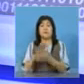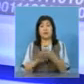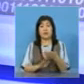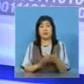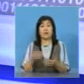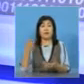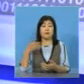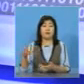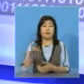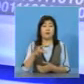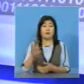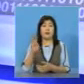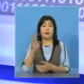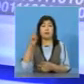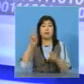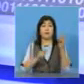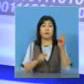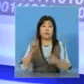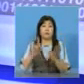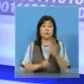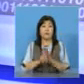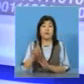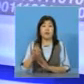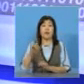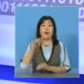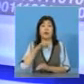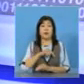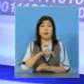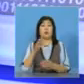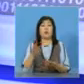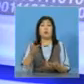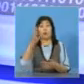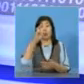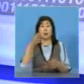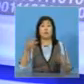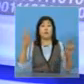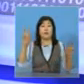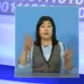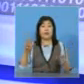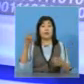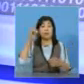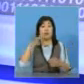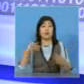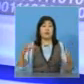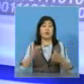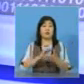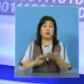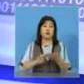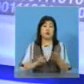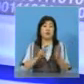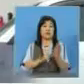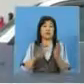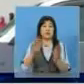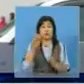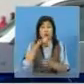Ақтөбеде республикалық әдебиет форумы басталды. Әдебиет, рух, қоғам деп аталатын шара Қазақстан жазушылар одағының 85 жылдығына арналған.